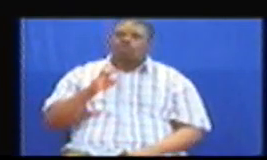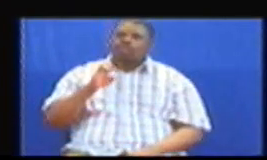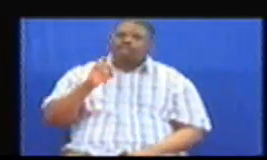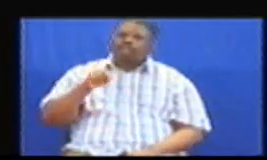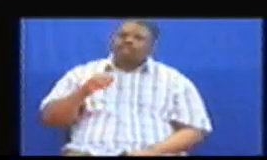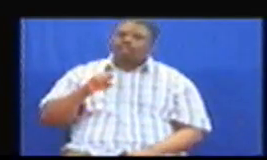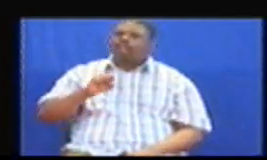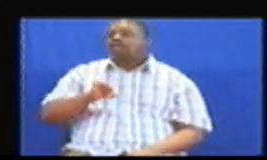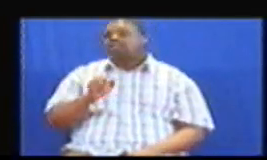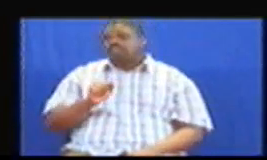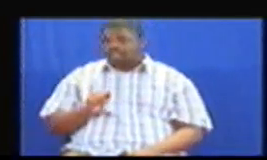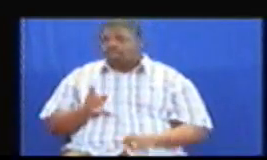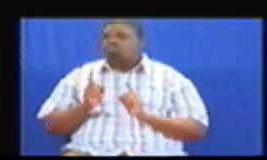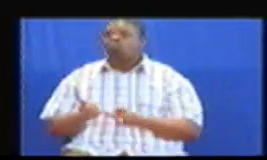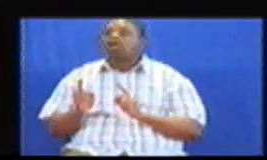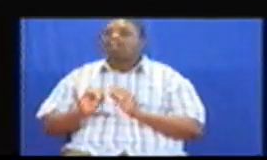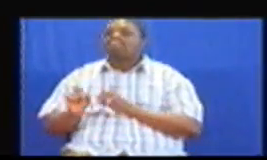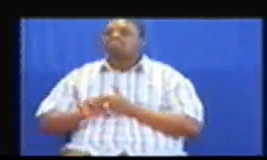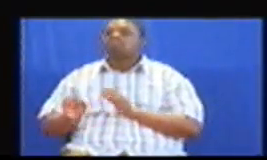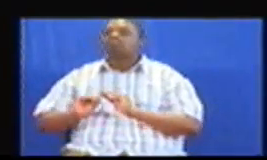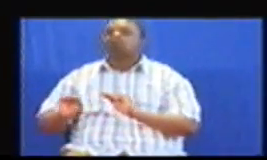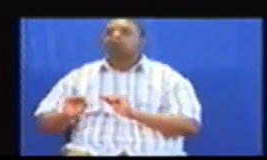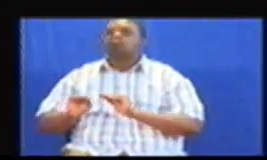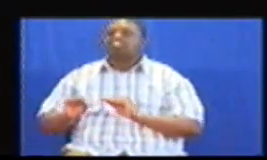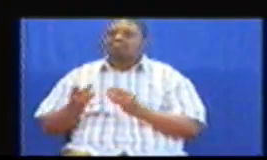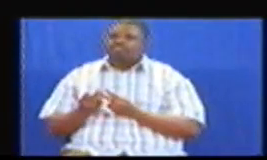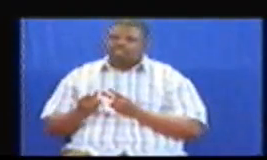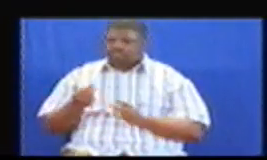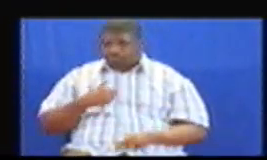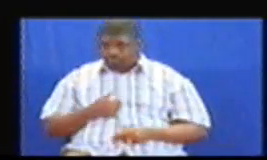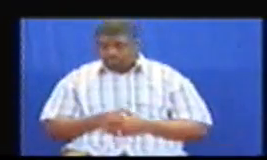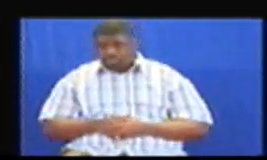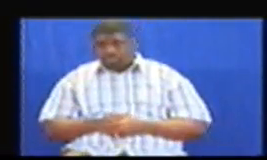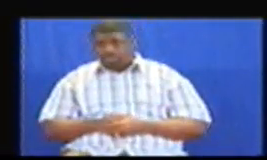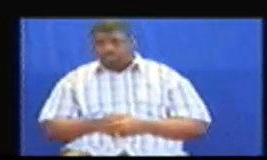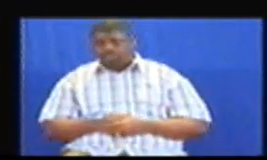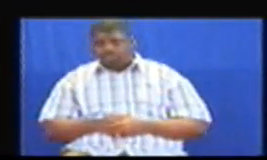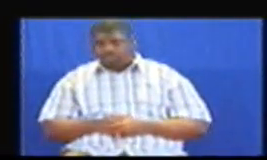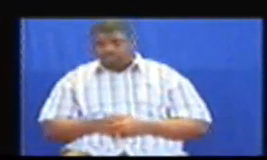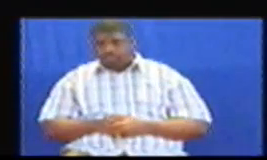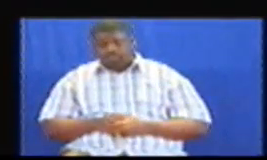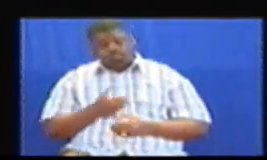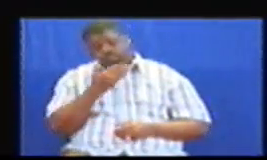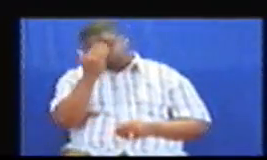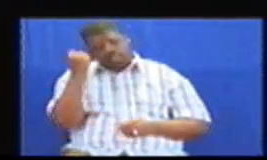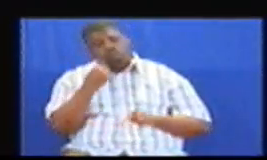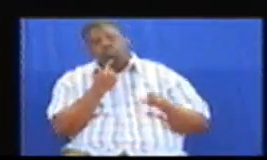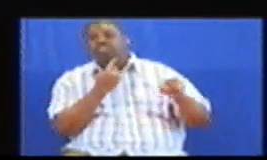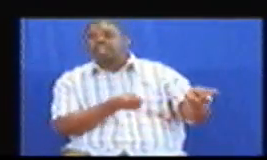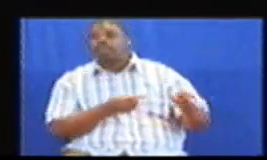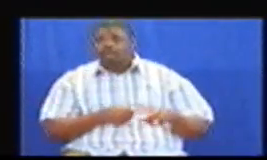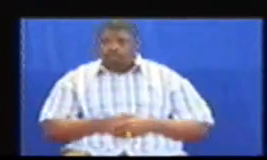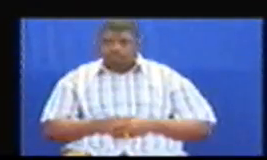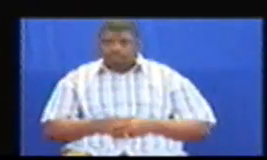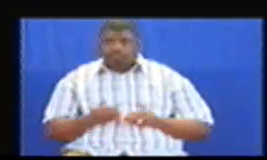Ole Nasha, kwa maana yeye nilimfundisha jurisprudence na environmental law, nilisahau kumtaja Ole Nasha. Kwa